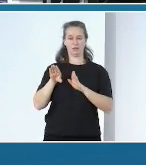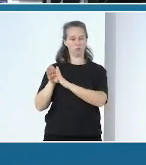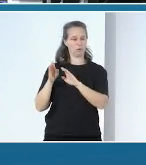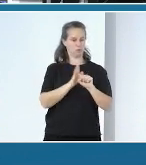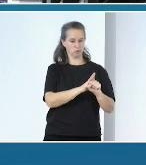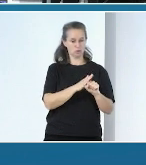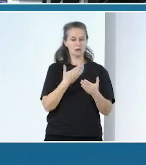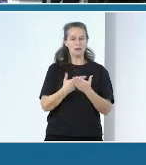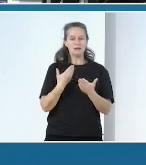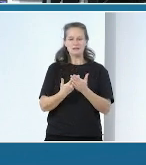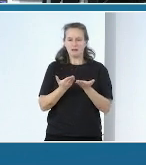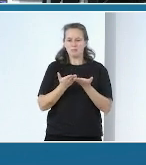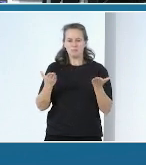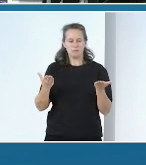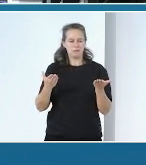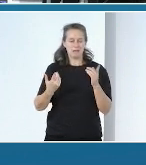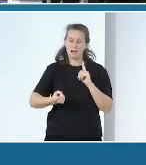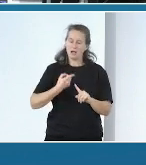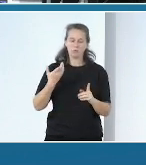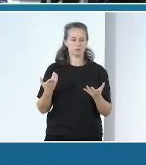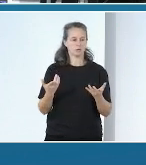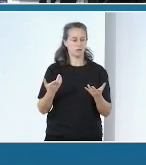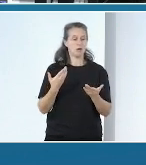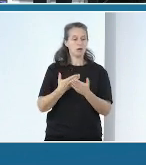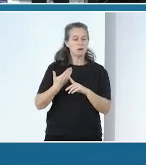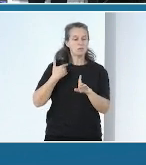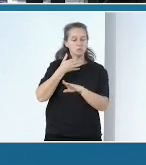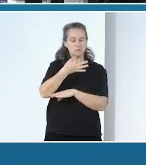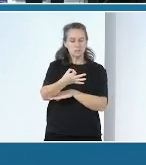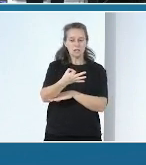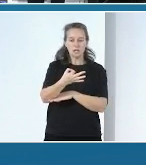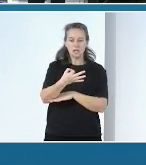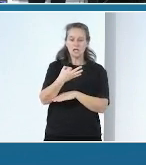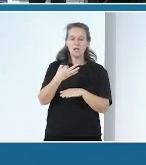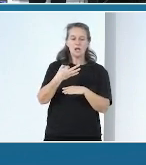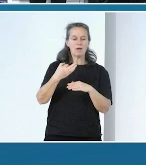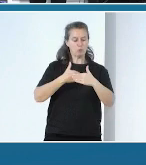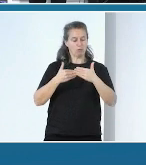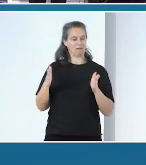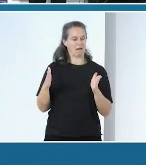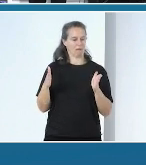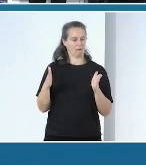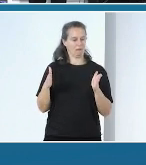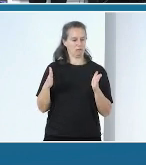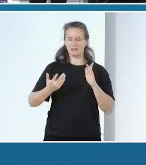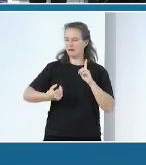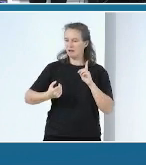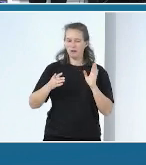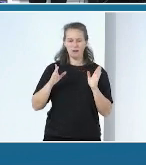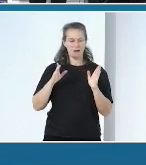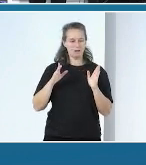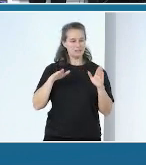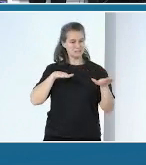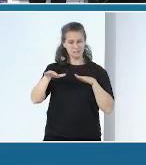C'est vrai que cette notion de simplification est très importante. C'est ce que je vous disais tout à l'heure quand j'ai parlé de cadre. C'est